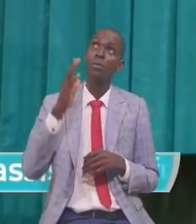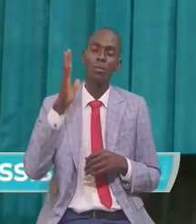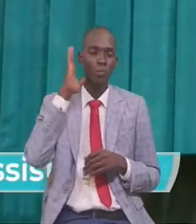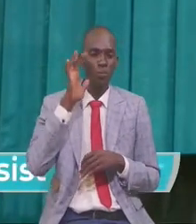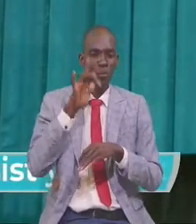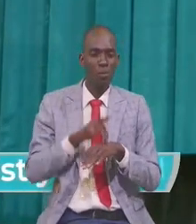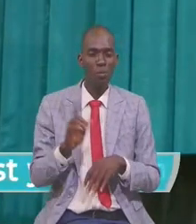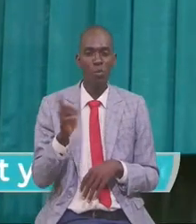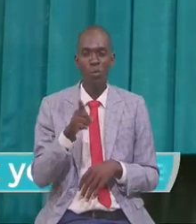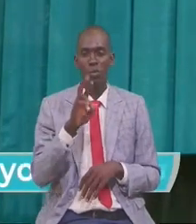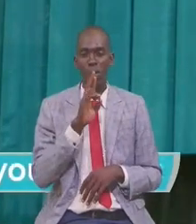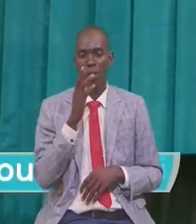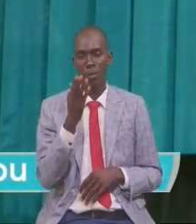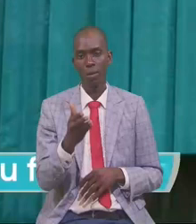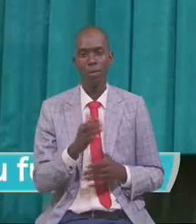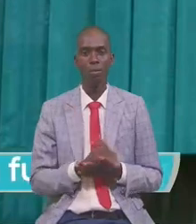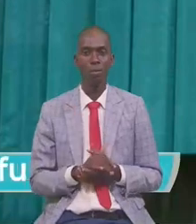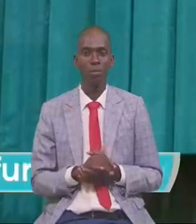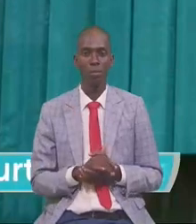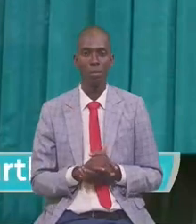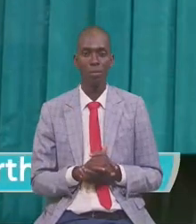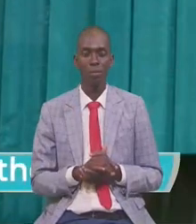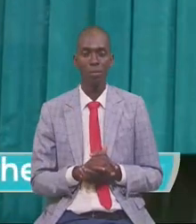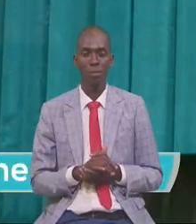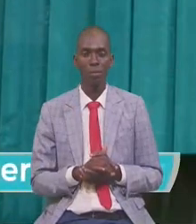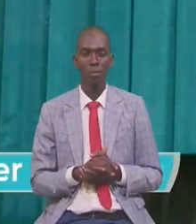La puissance de Dieu va vous toucher n'importe où vous êtes.